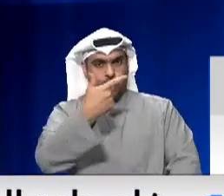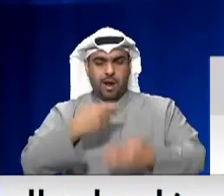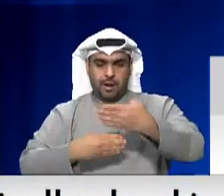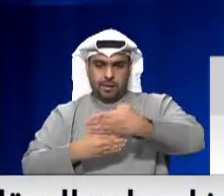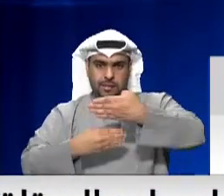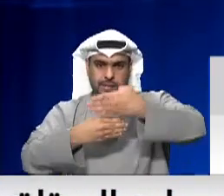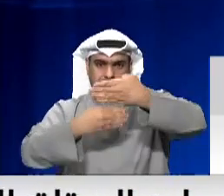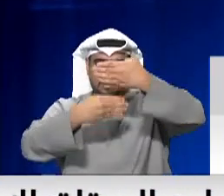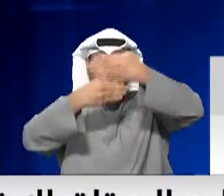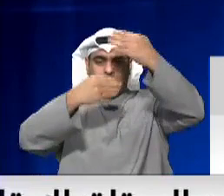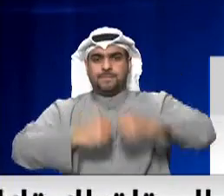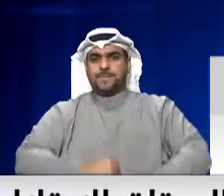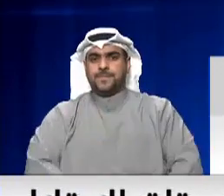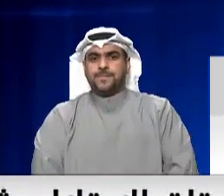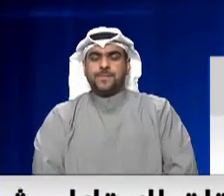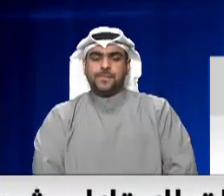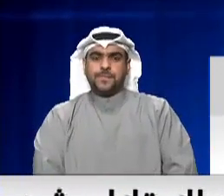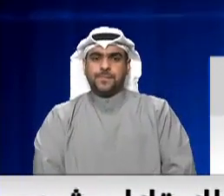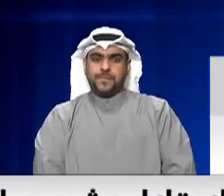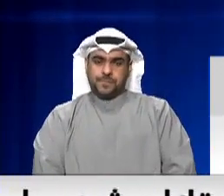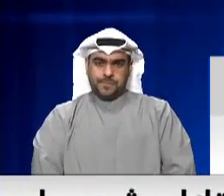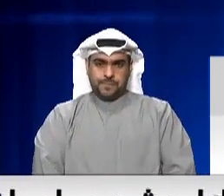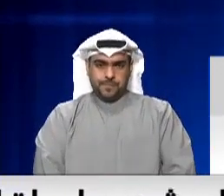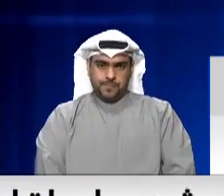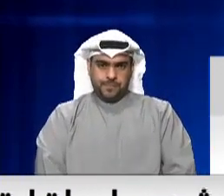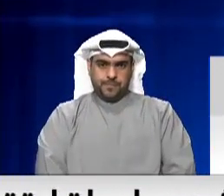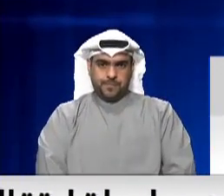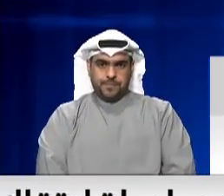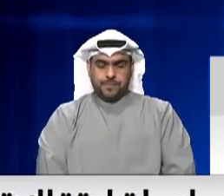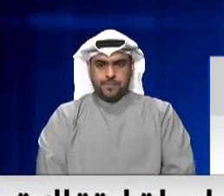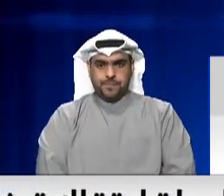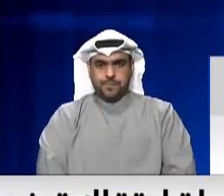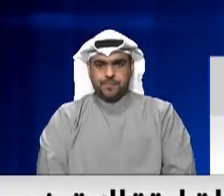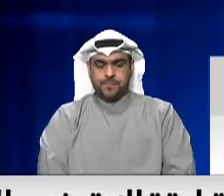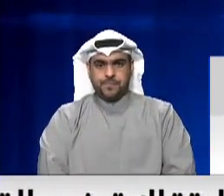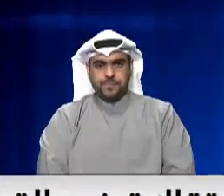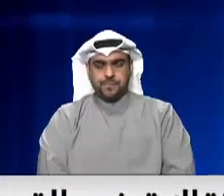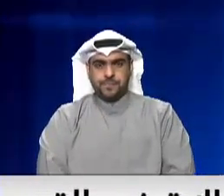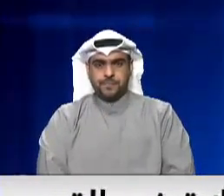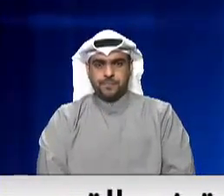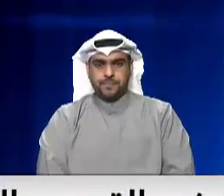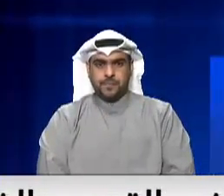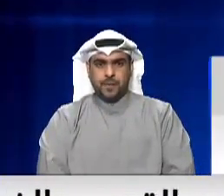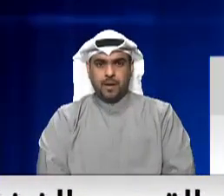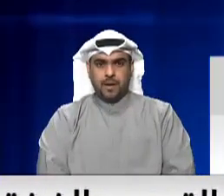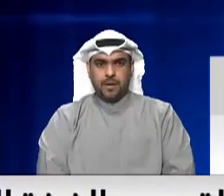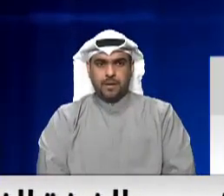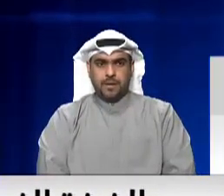البلد الصديق من تجاوز آثار هذه الكارثة الطبيعية.